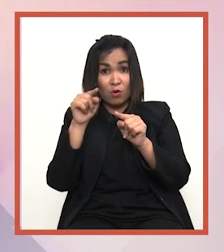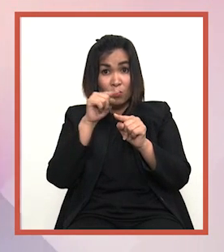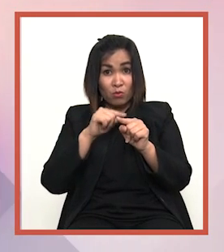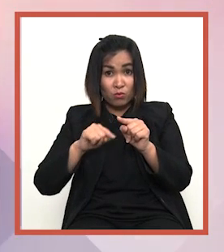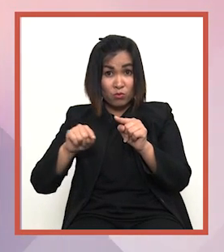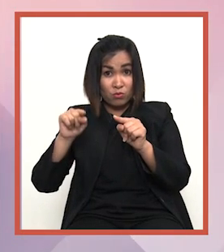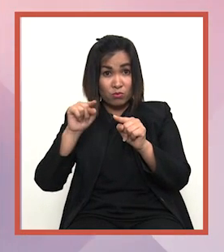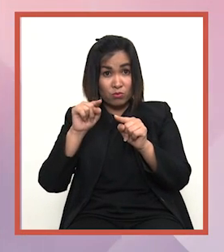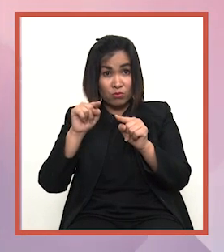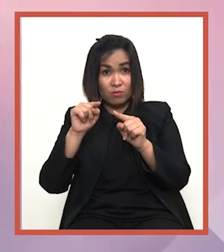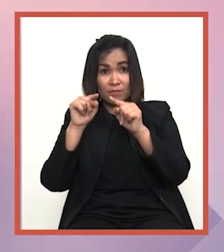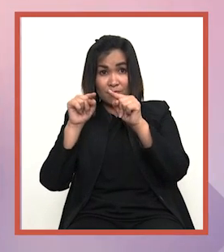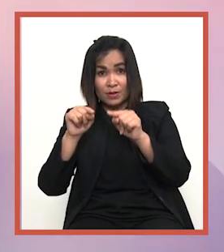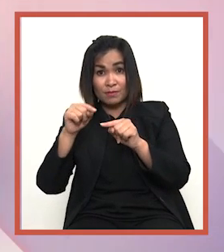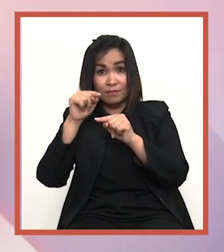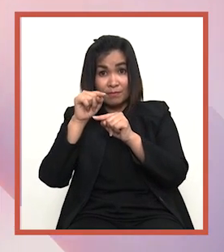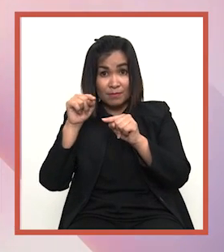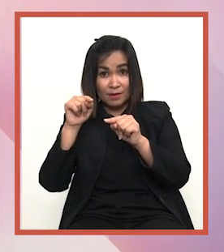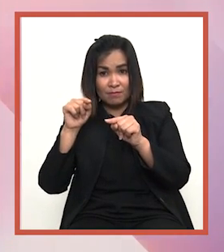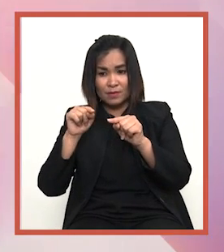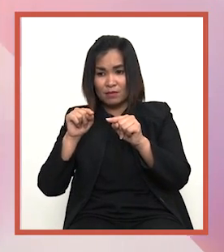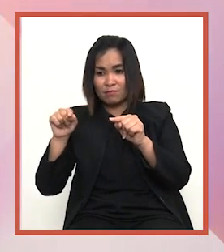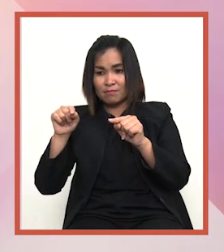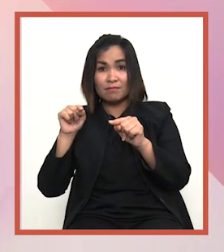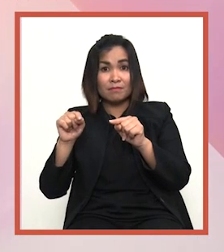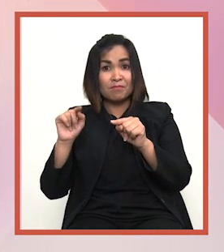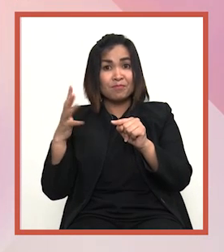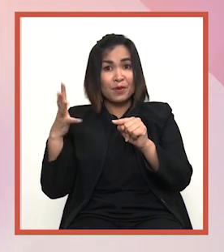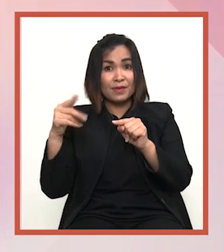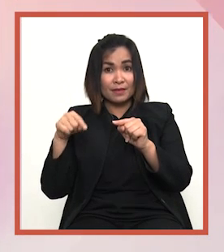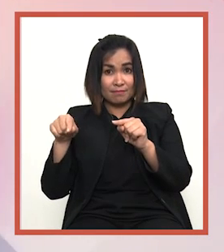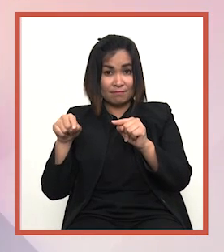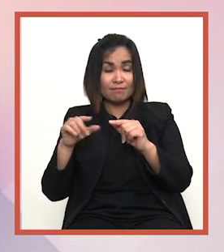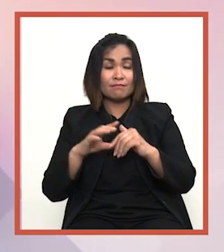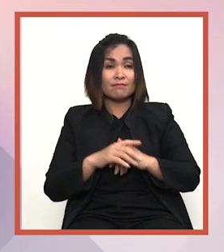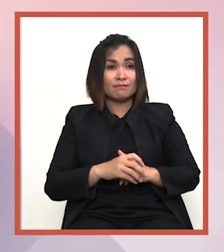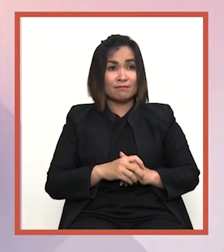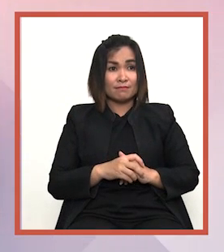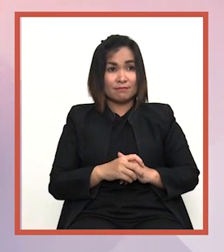ะครับในแนวนอนนะครับโดยที่เราจะตัดนะครับเส้นทางด้านขวามือออก